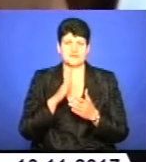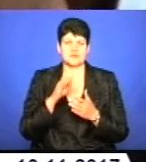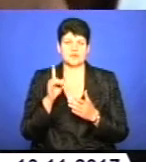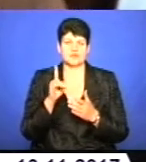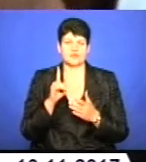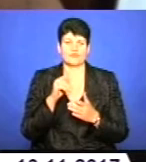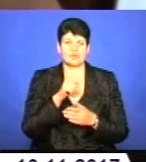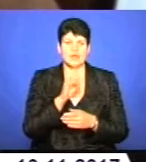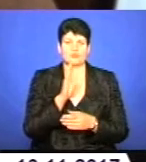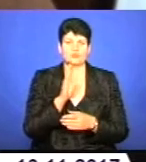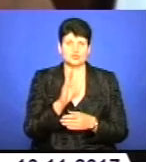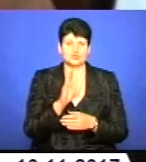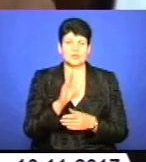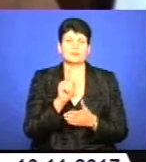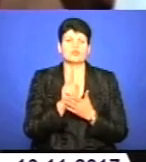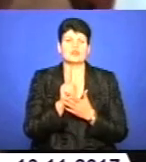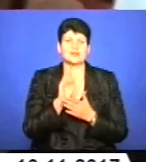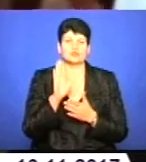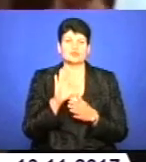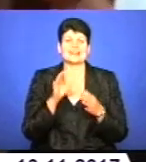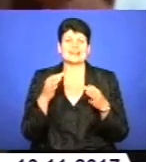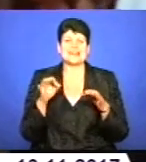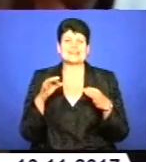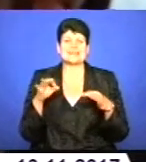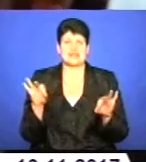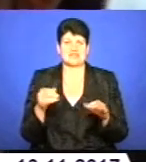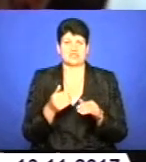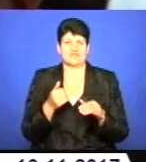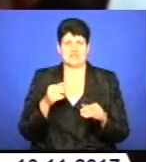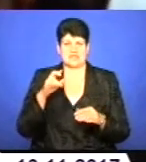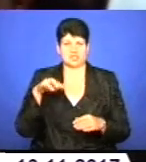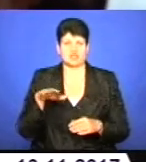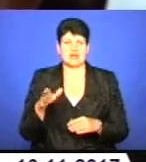що вона повинна бути незалежна від держави.